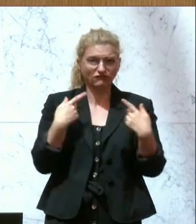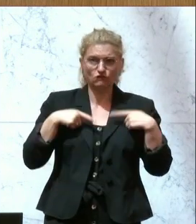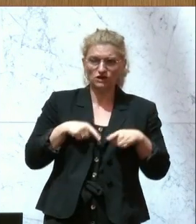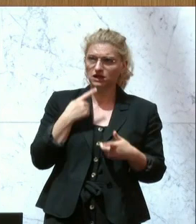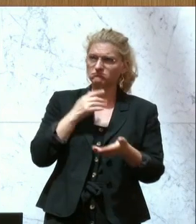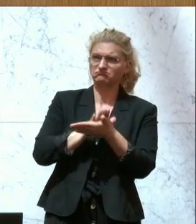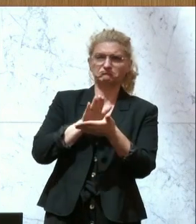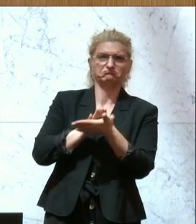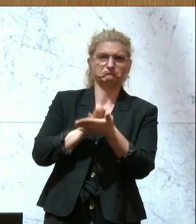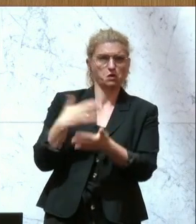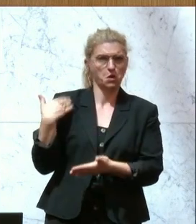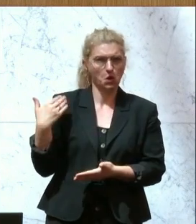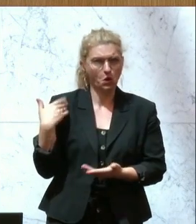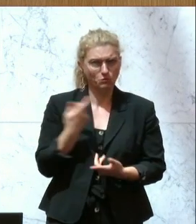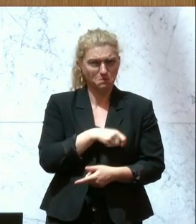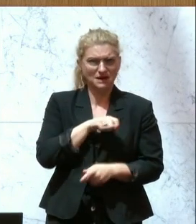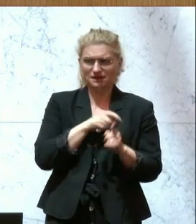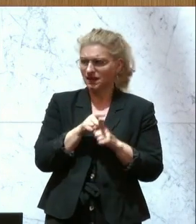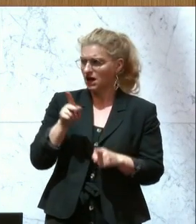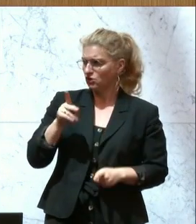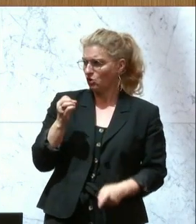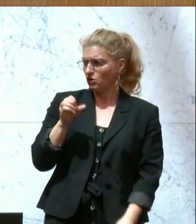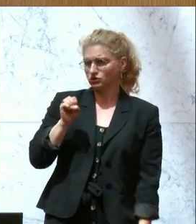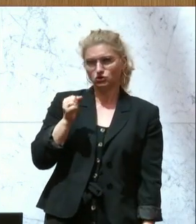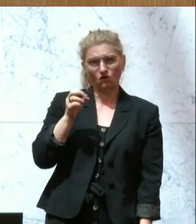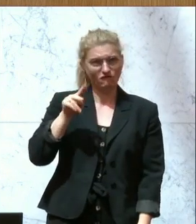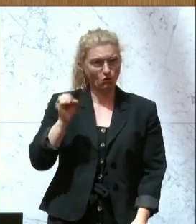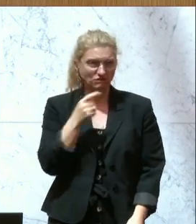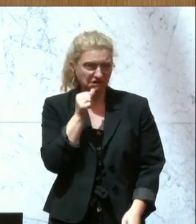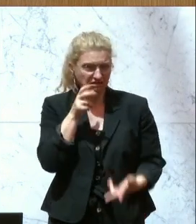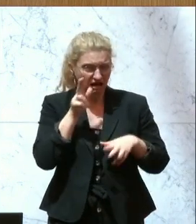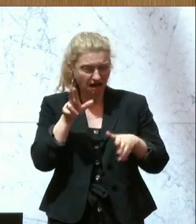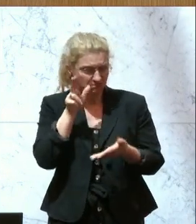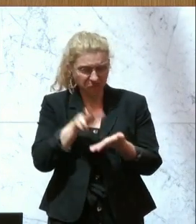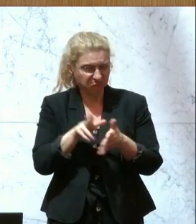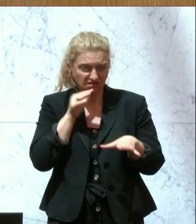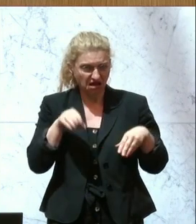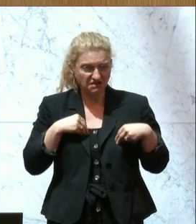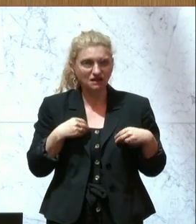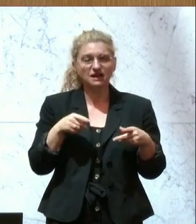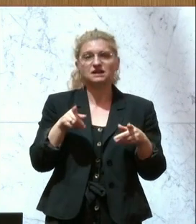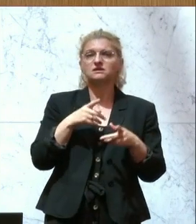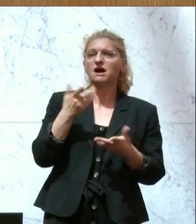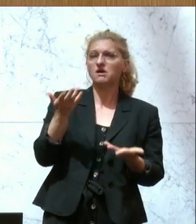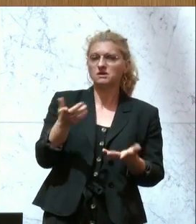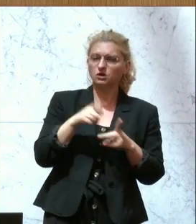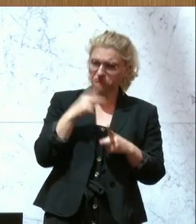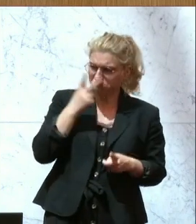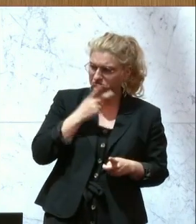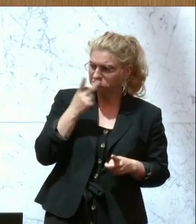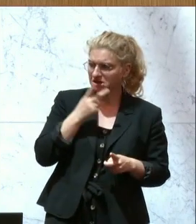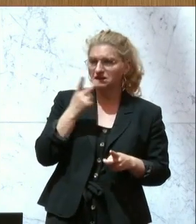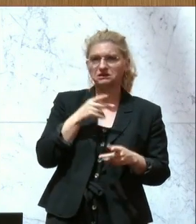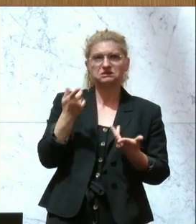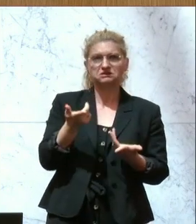Spanier dafür, dass sie den Kosovo nicht anerkennen, lobt noch die Art und Weise, wie sie das machen, äußert Verständnis dafür, dass das nicht